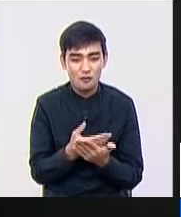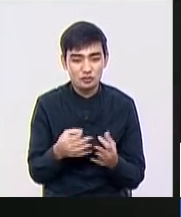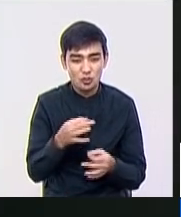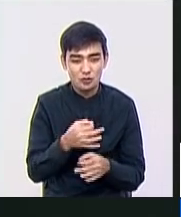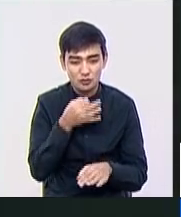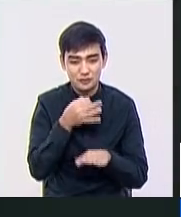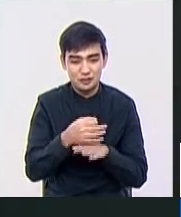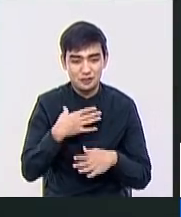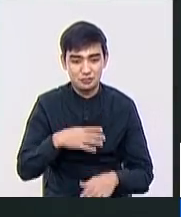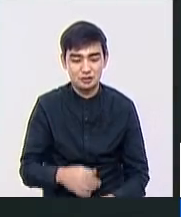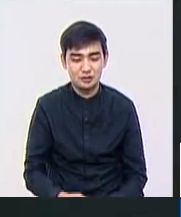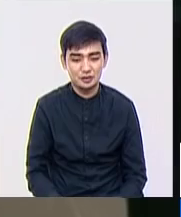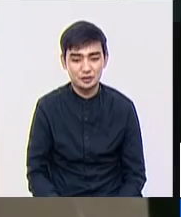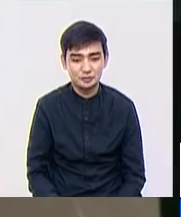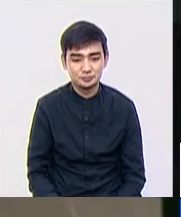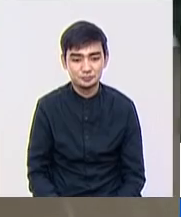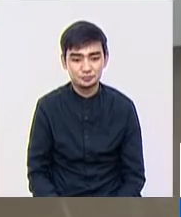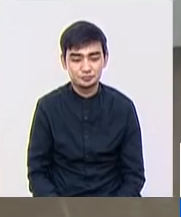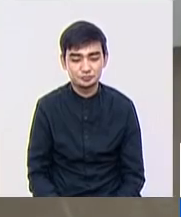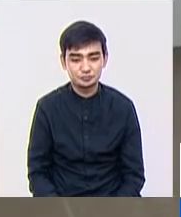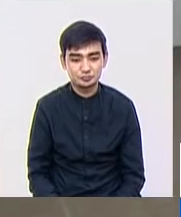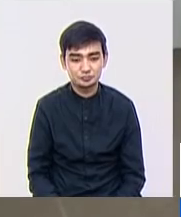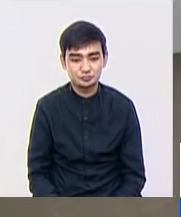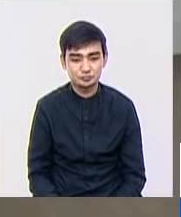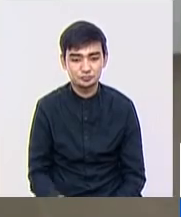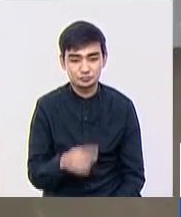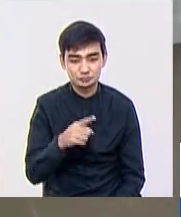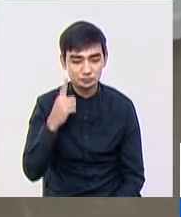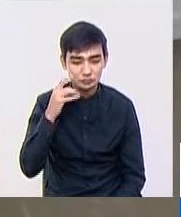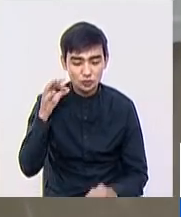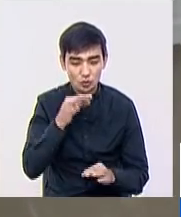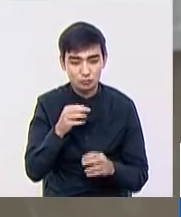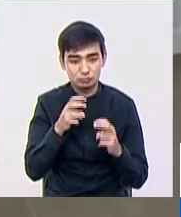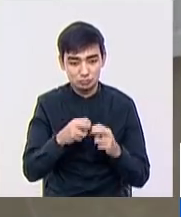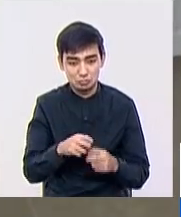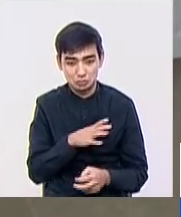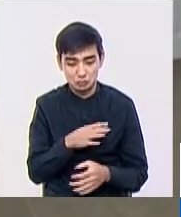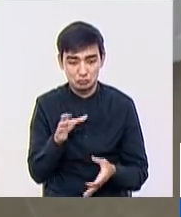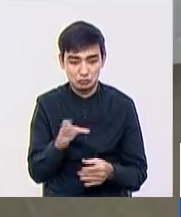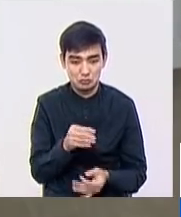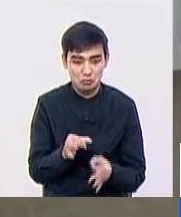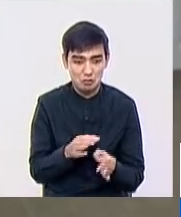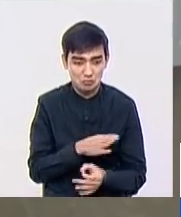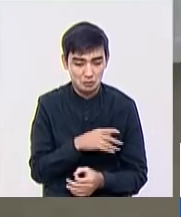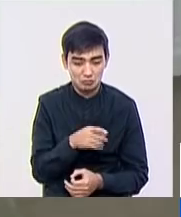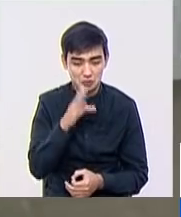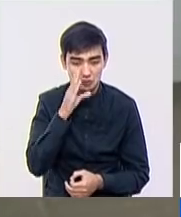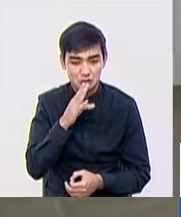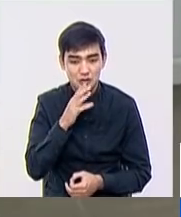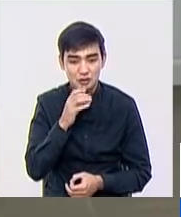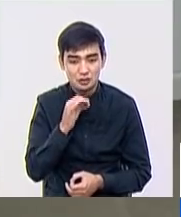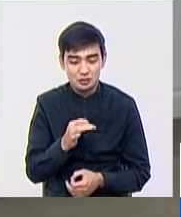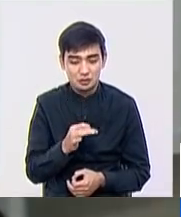сұхбат бермеді. Ол сөйледі, біздің психологтар деп біздің департаменттен нормально. И өздерінің еще